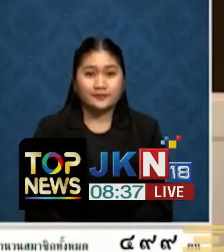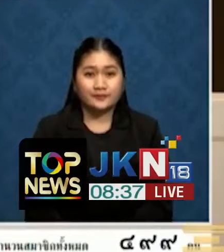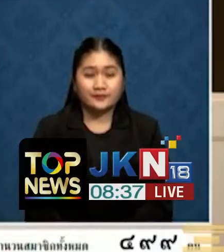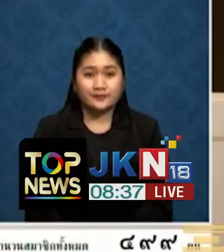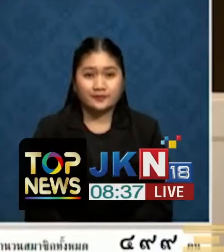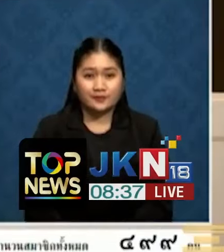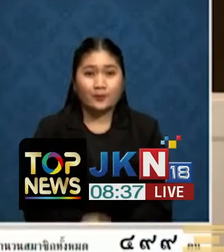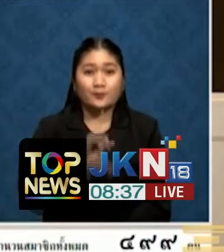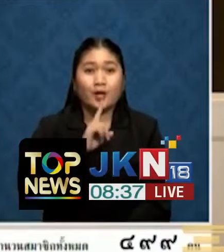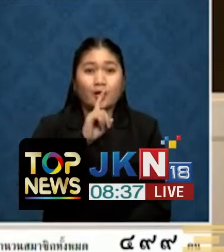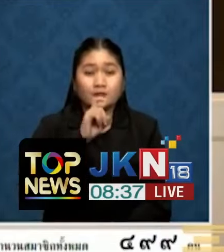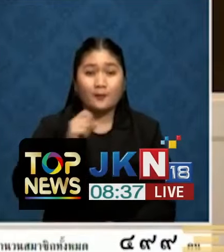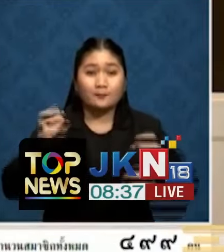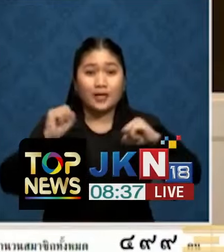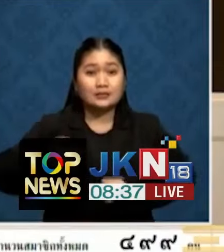ด้วย